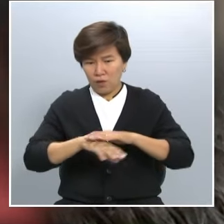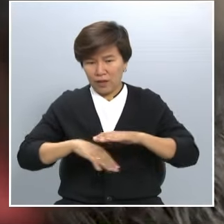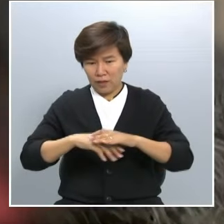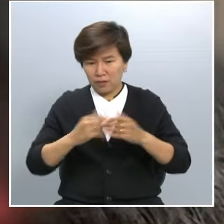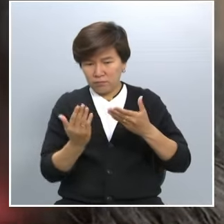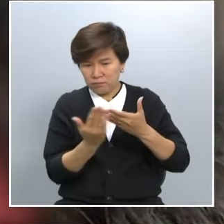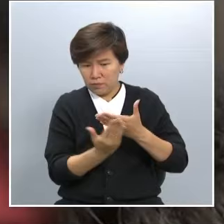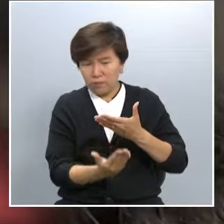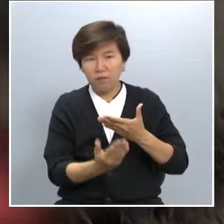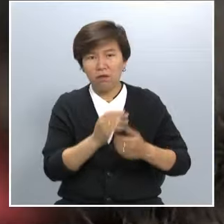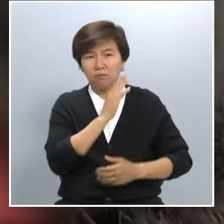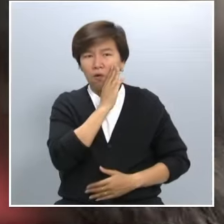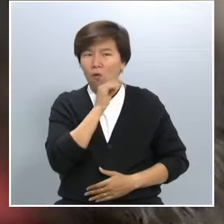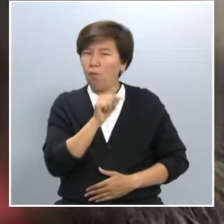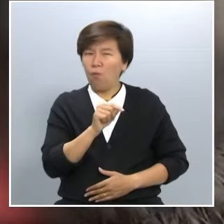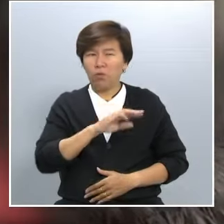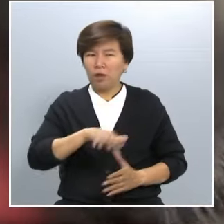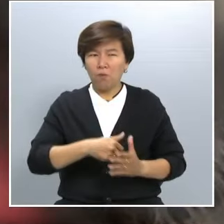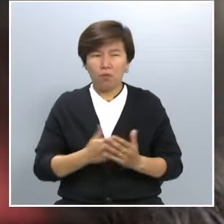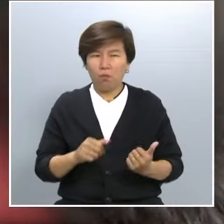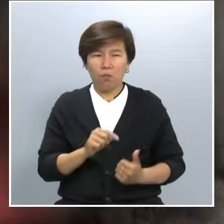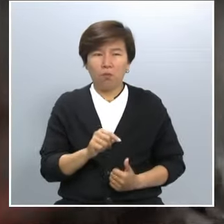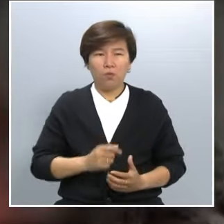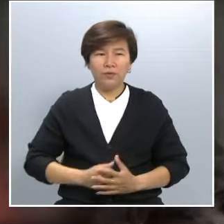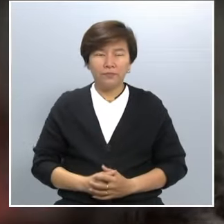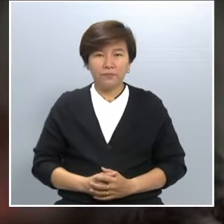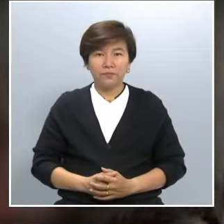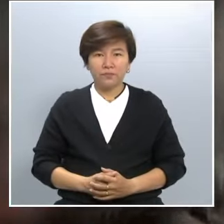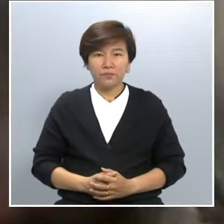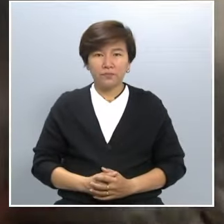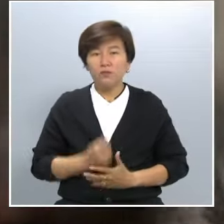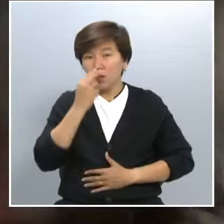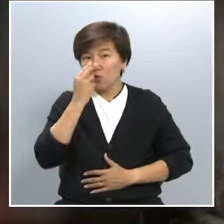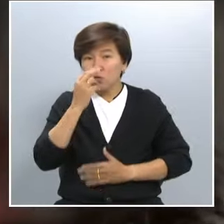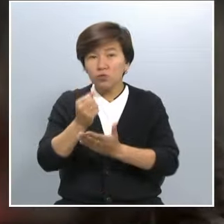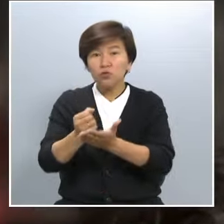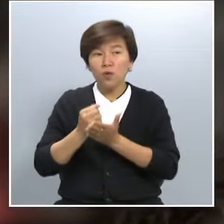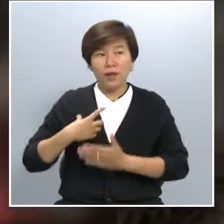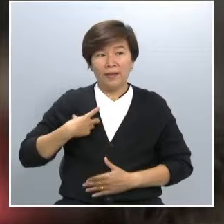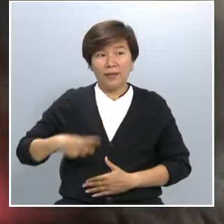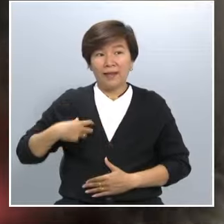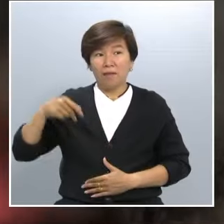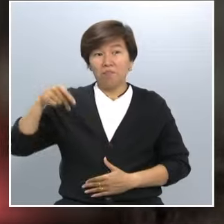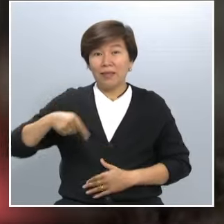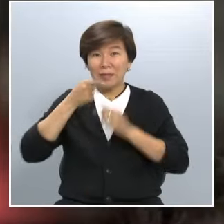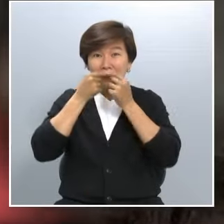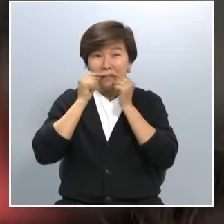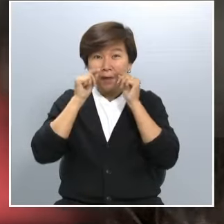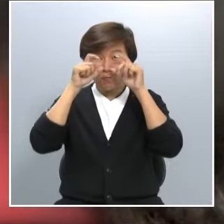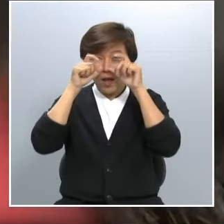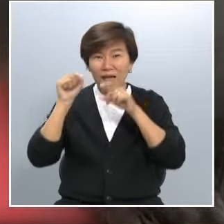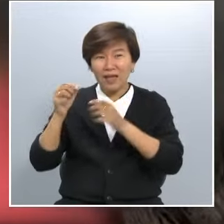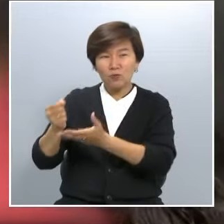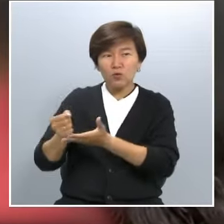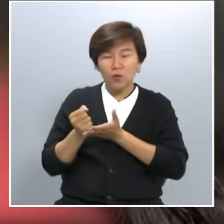งสิ้นเดี๋ยวรอดูค่ะการให้ความช่วยเหลือของทนายพัทนะคะการเดินทางไปยื่นคำโต้แย้